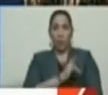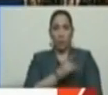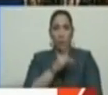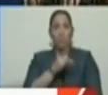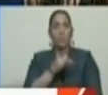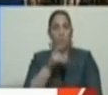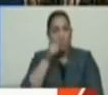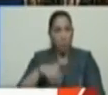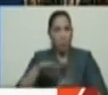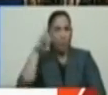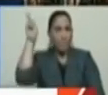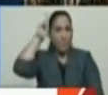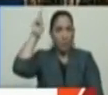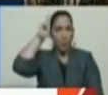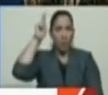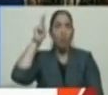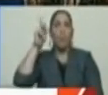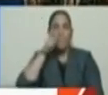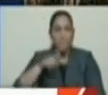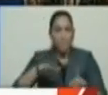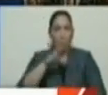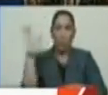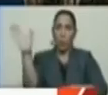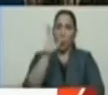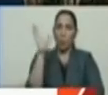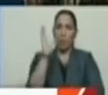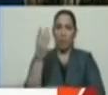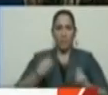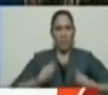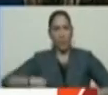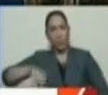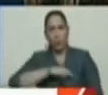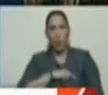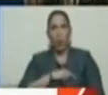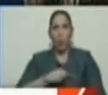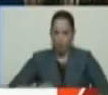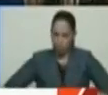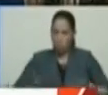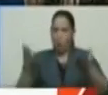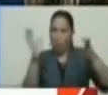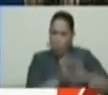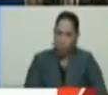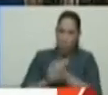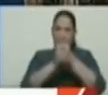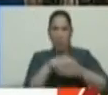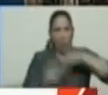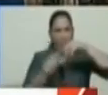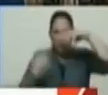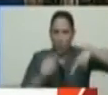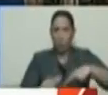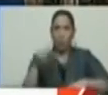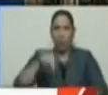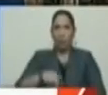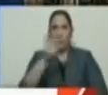يعني تعادي تسير على نهج مختلف تماما عن الولايات المتحدة الأمريكية. فنزويلا في عهد